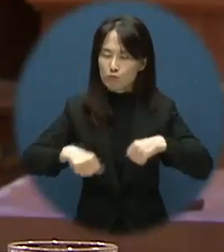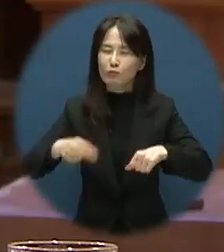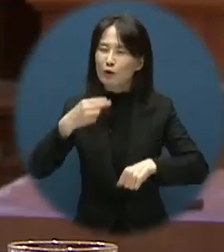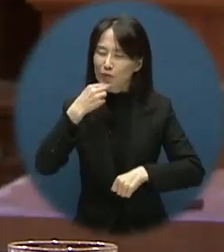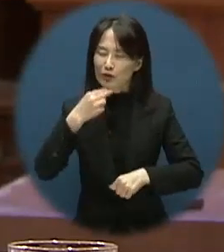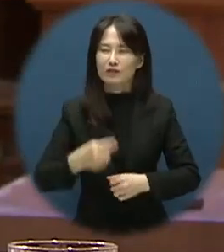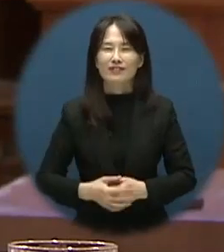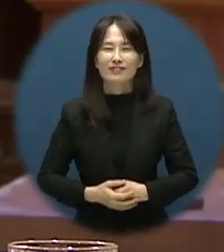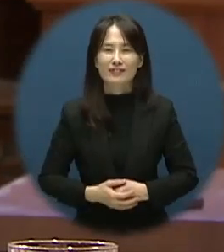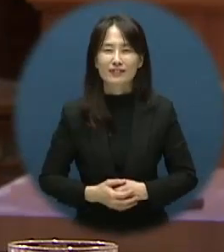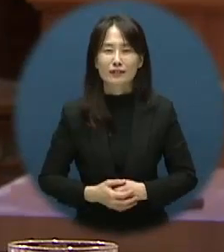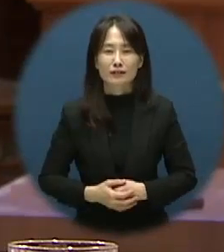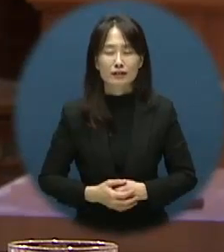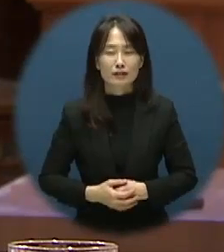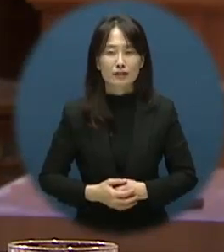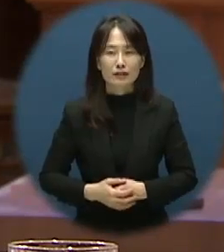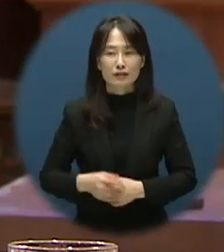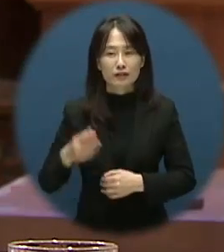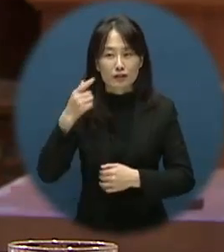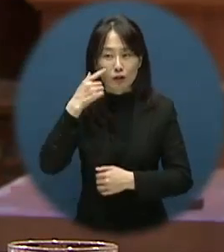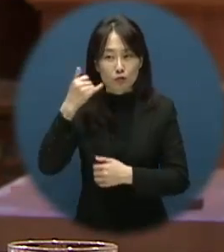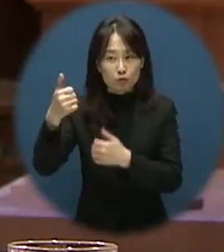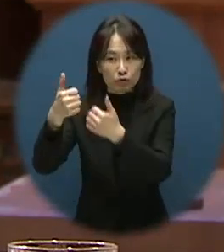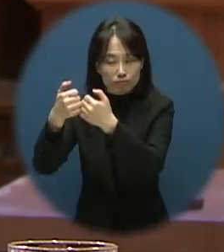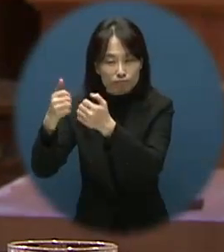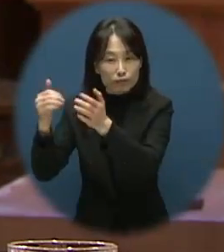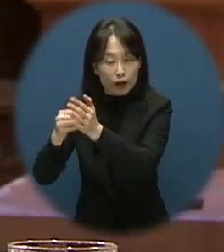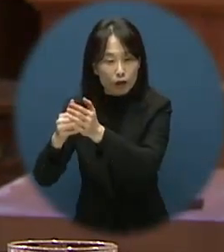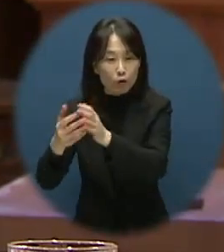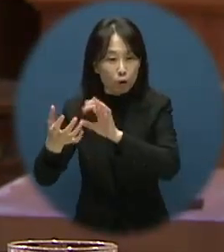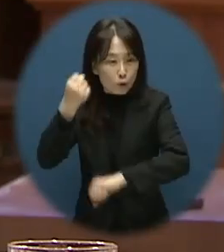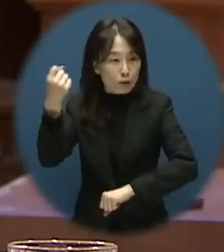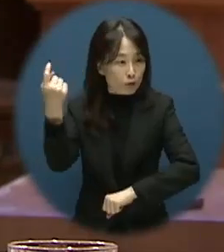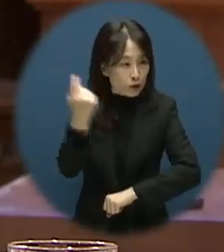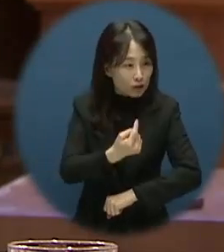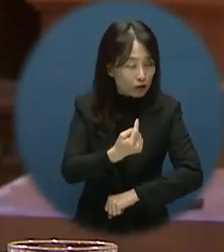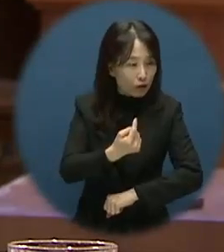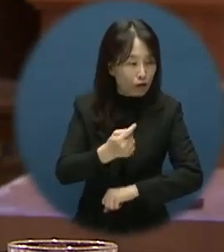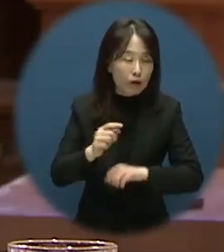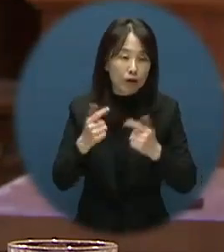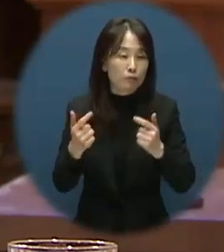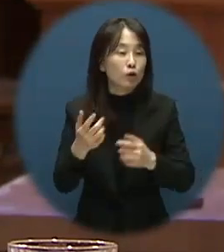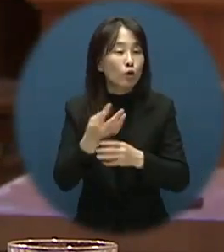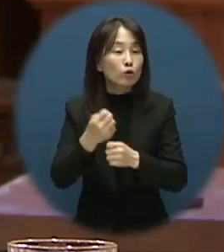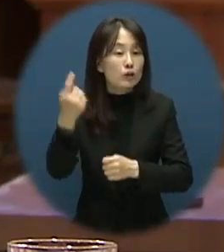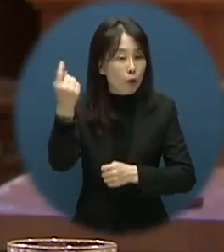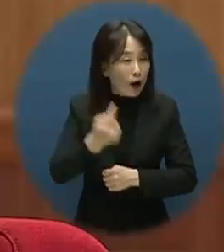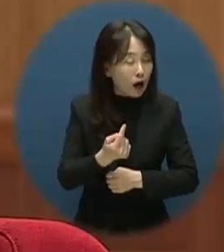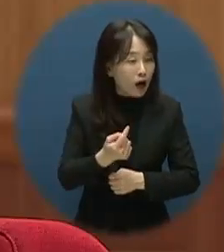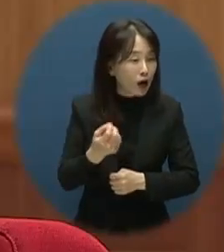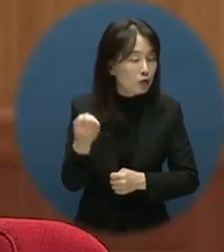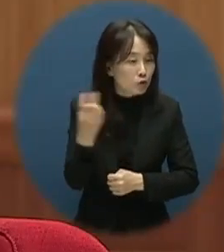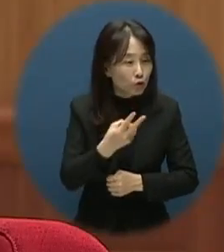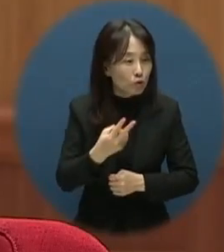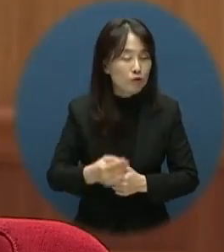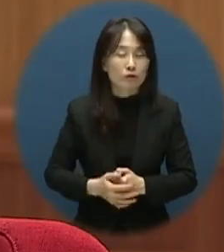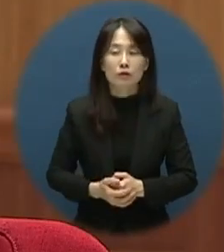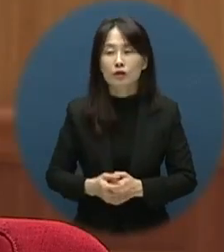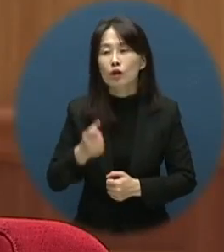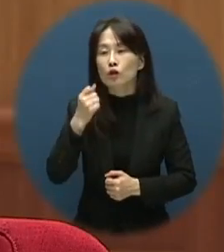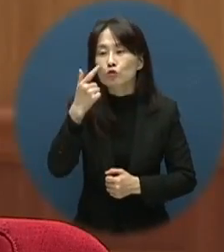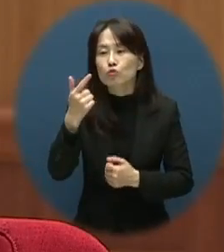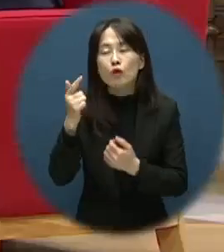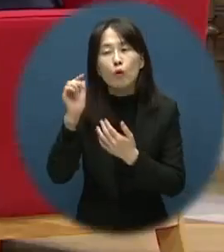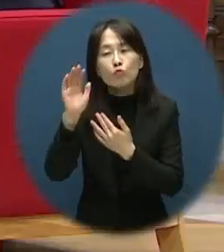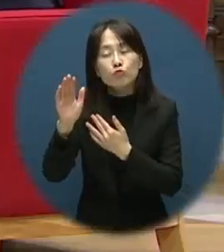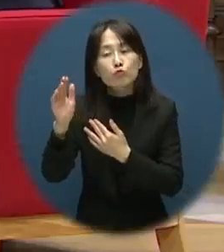그래서 그 고향에 갔다가 바로 다시 온 거예요? 아니면 뭐 그 다음에 온 거예요? 언제 온 거예요? 그 한 6개월